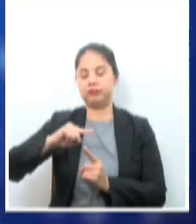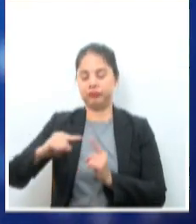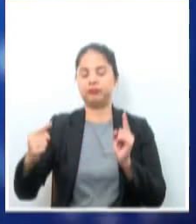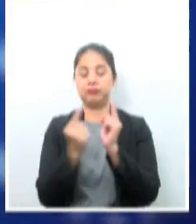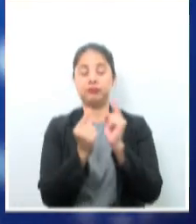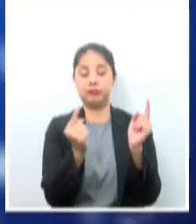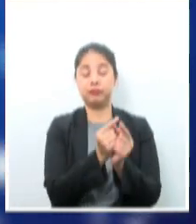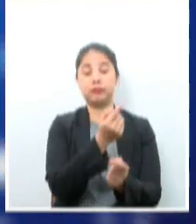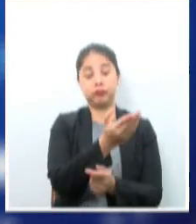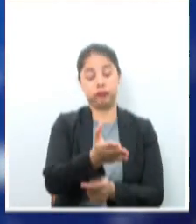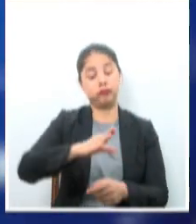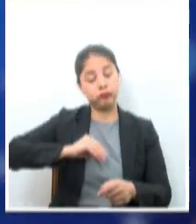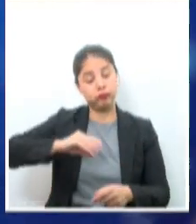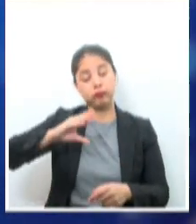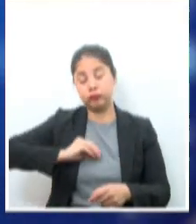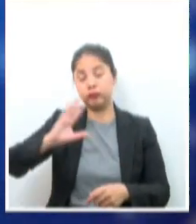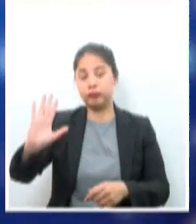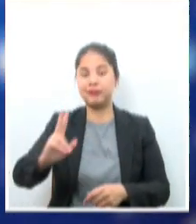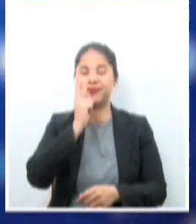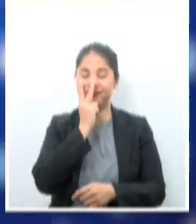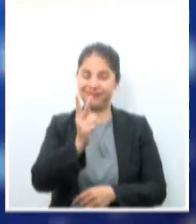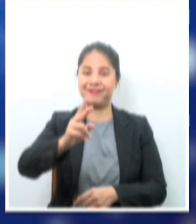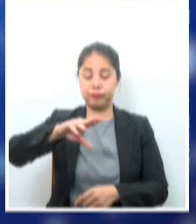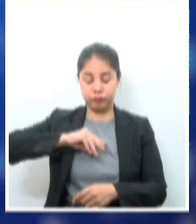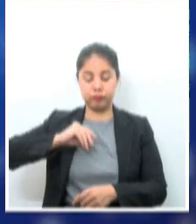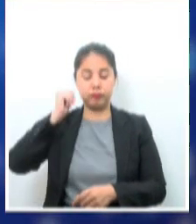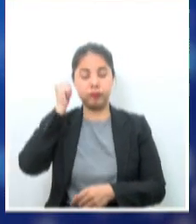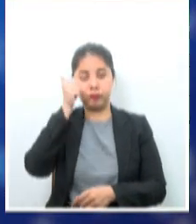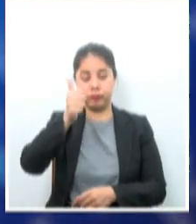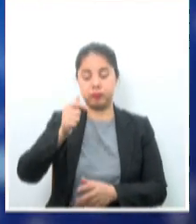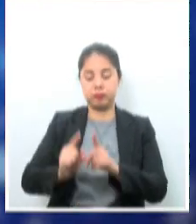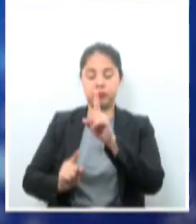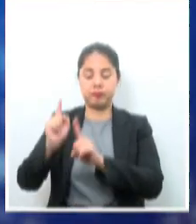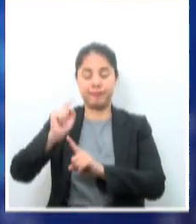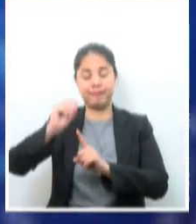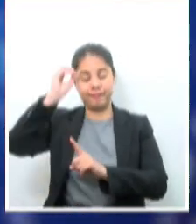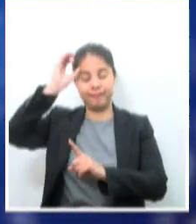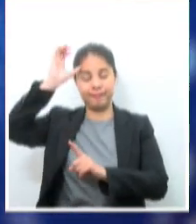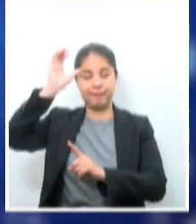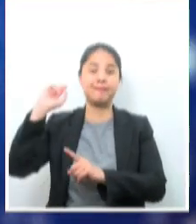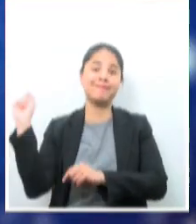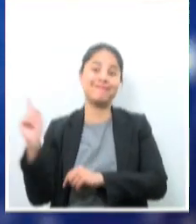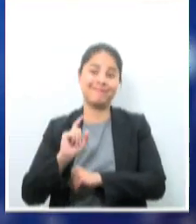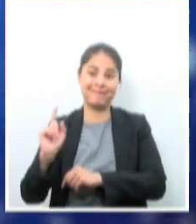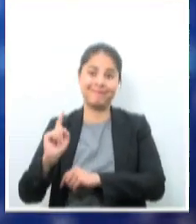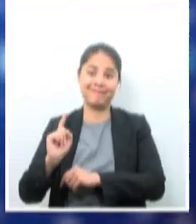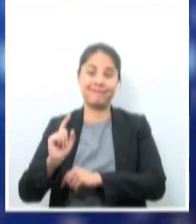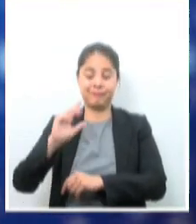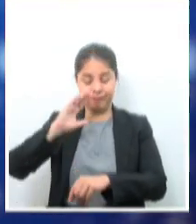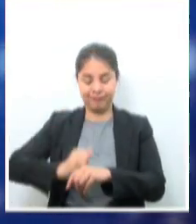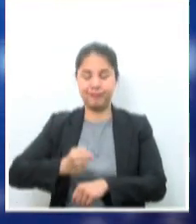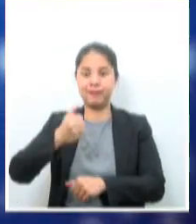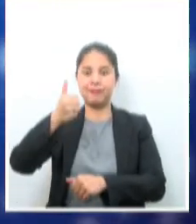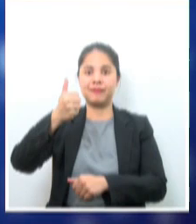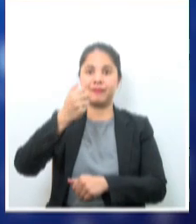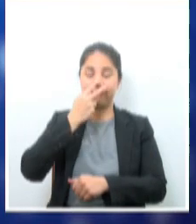เขารับได้เขารับไม่ได้นะครับแล้วก็ถ้ารับได้นะครับก็ไปประเมินต่อว่าต้องมีทักษะความรู้อะไรนะครับแล้วเขาสามารถที่จะทำมันได้หรือเติมเต็ม